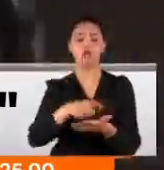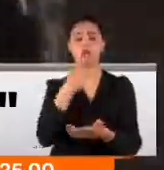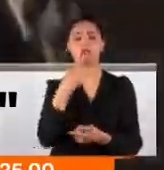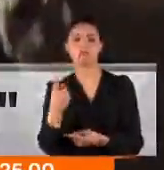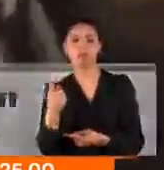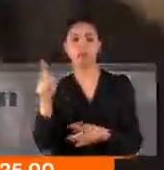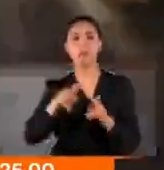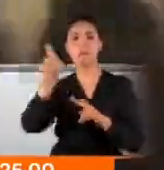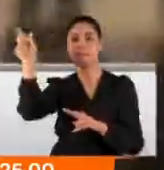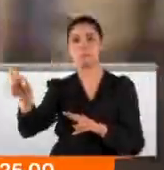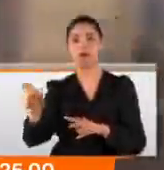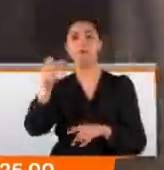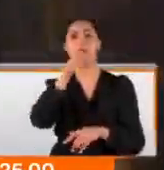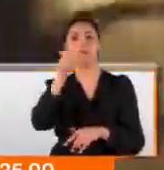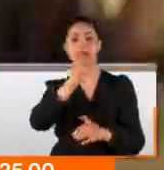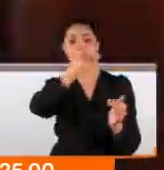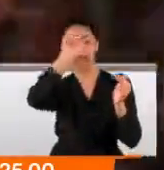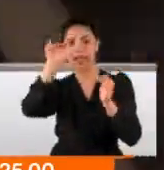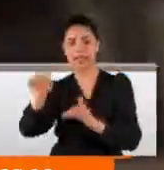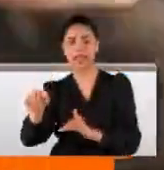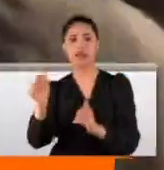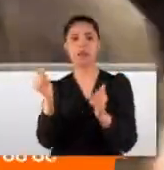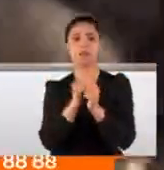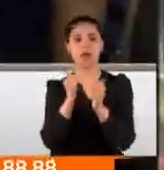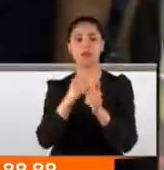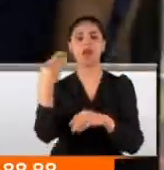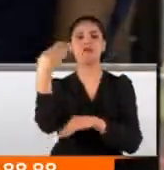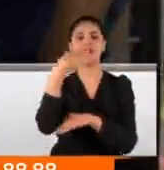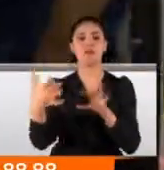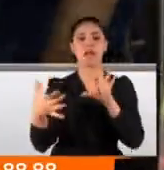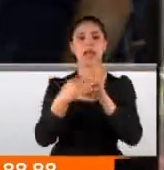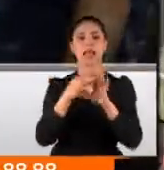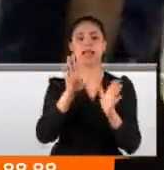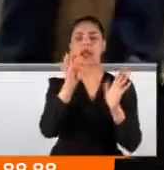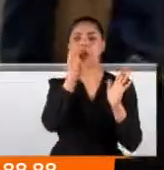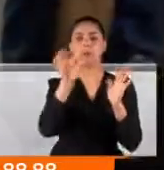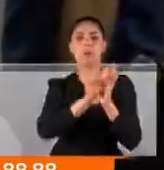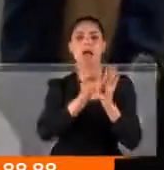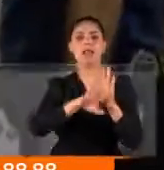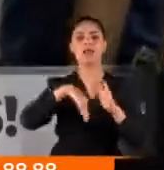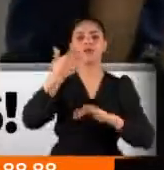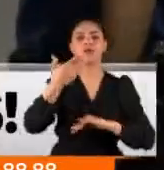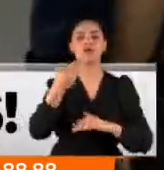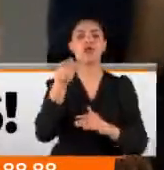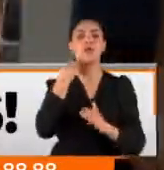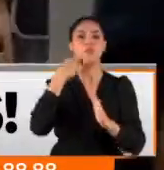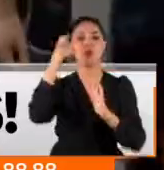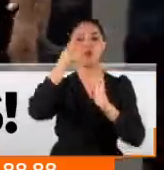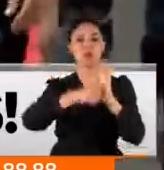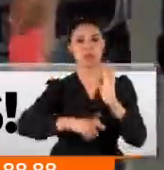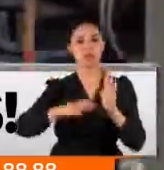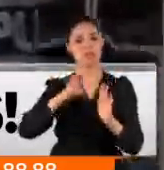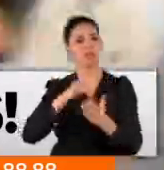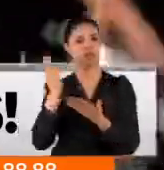iddia etti Mehmet Aydın'ın Brezilya dan gelirken yanında şirketiyle ilgili belgelerin dışında alacaklıların bulunduğu bir lisede